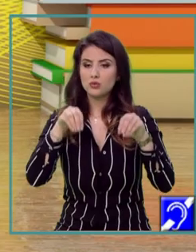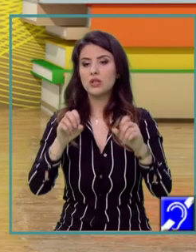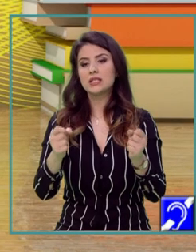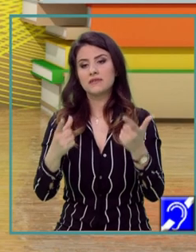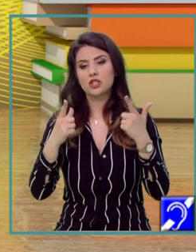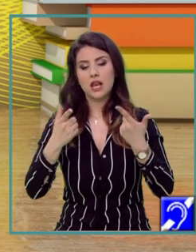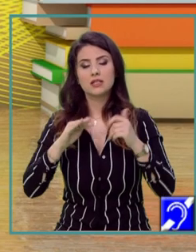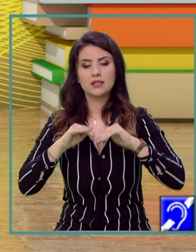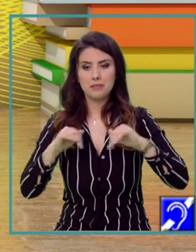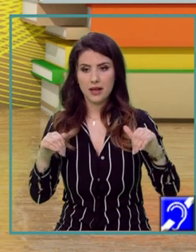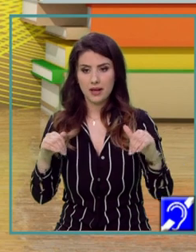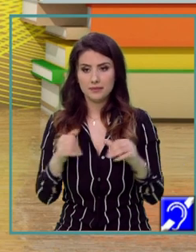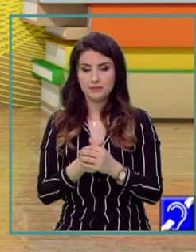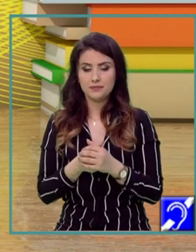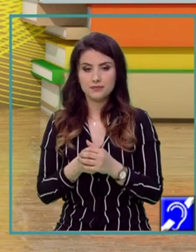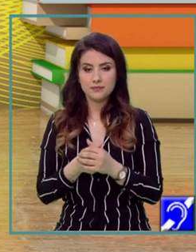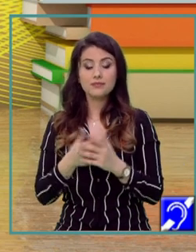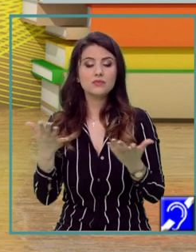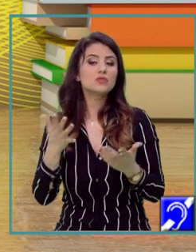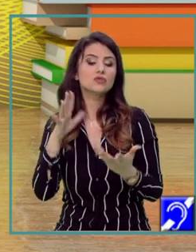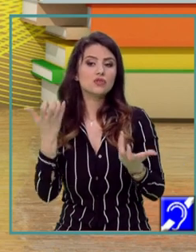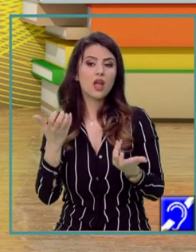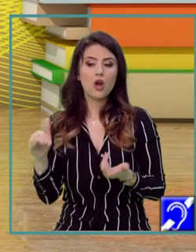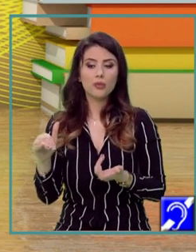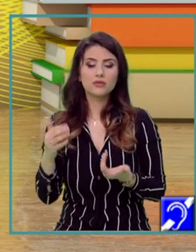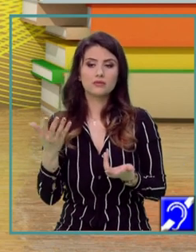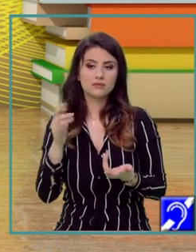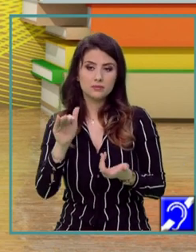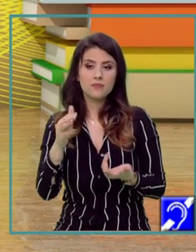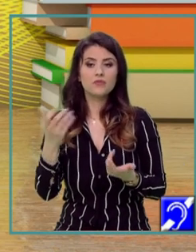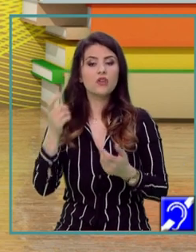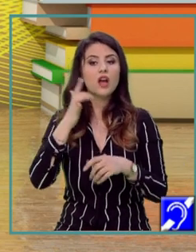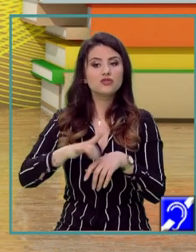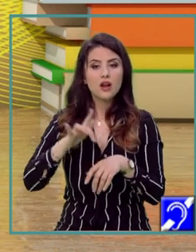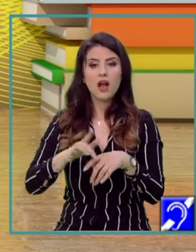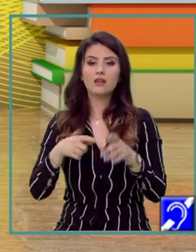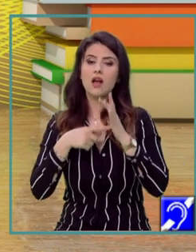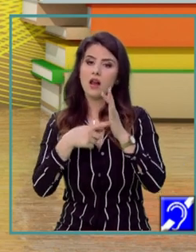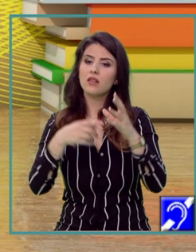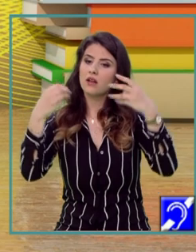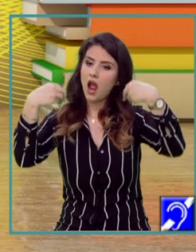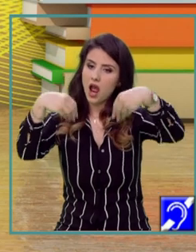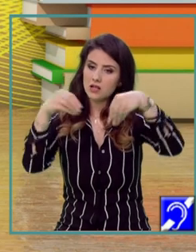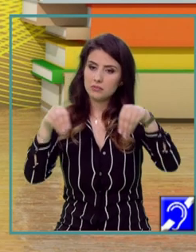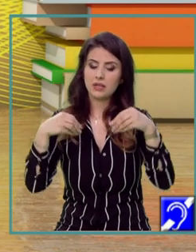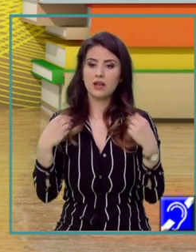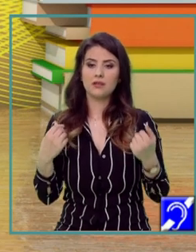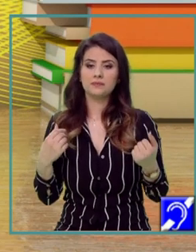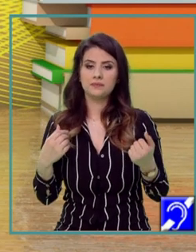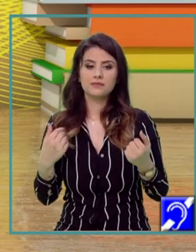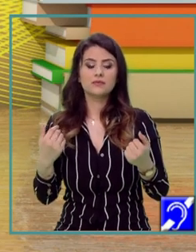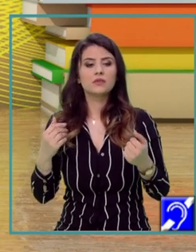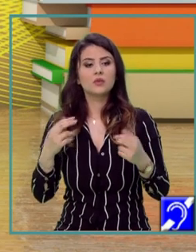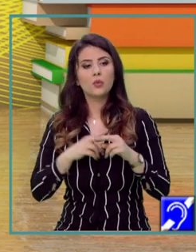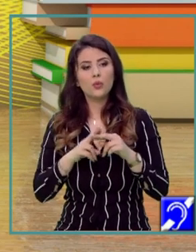având în vedere ceea ce am încercat copii să reprezinta aici destul de voi respectivă evoluția și